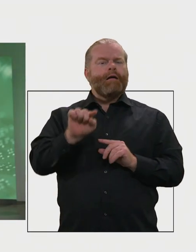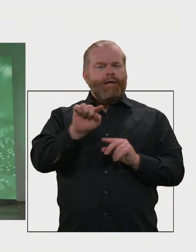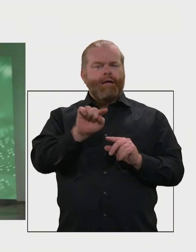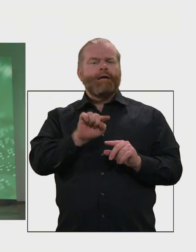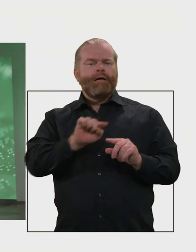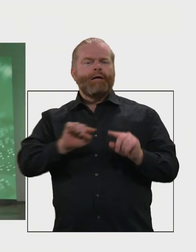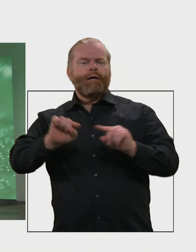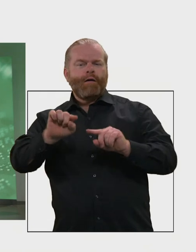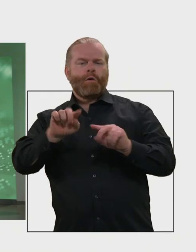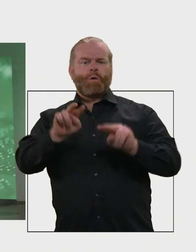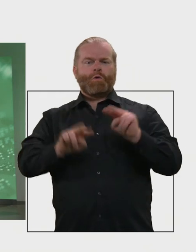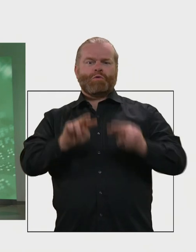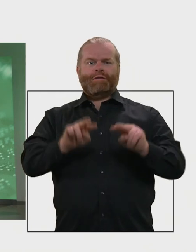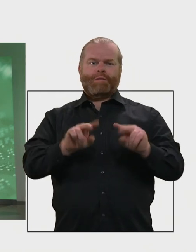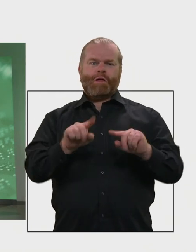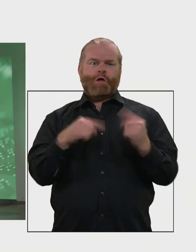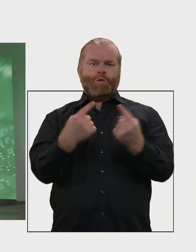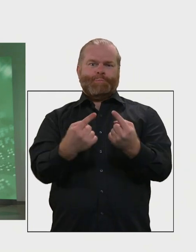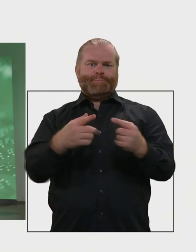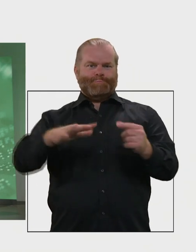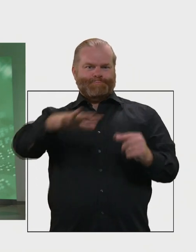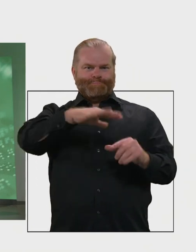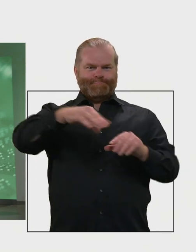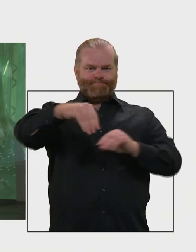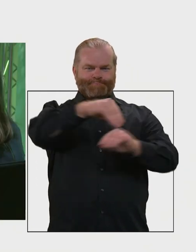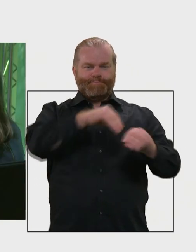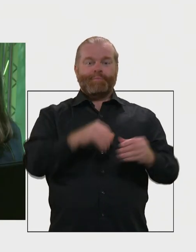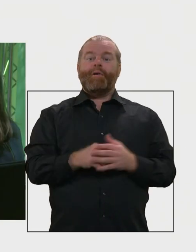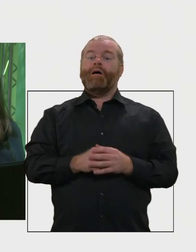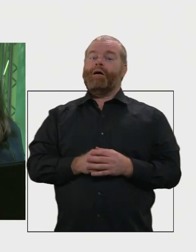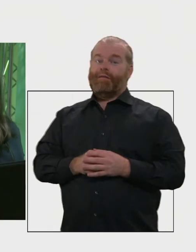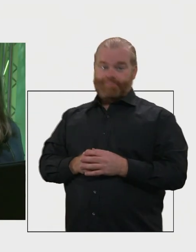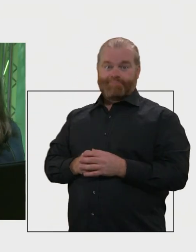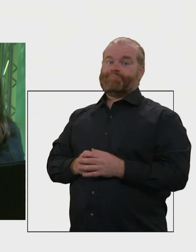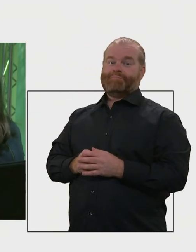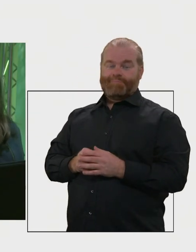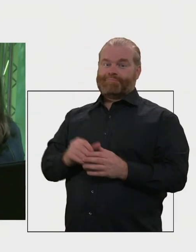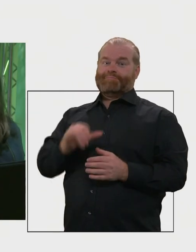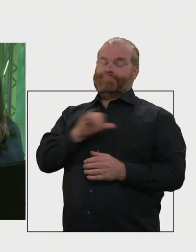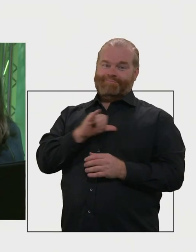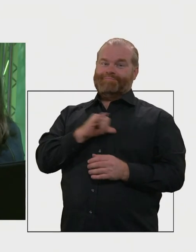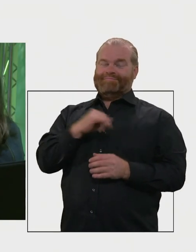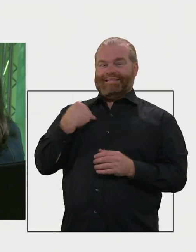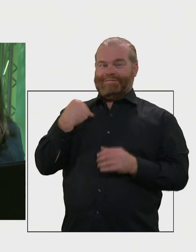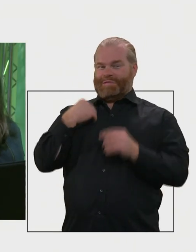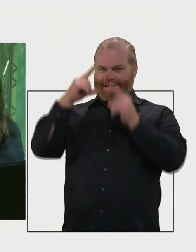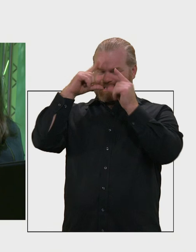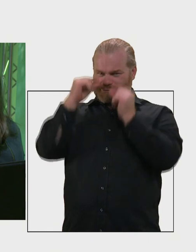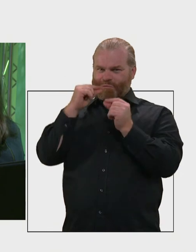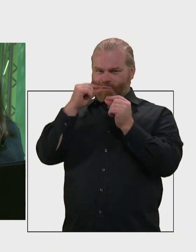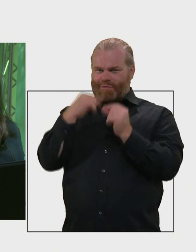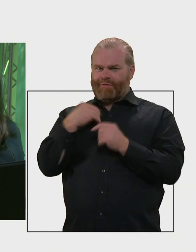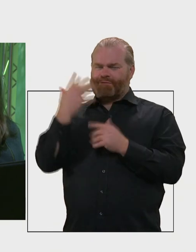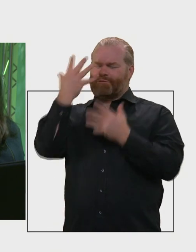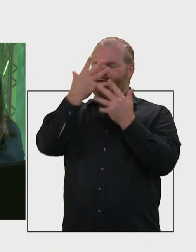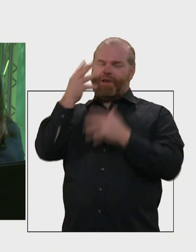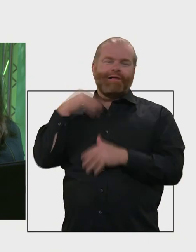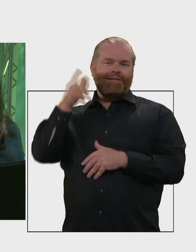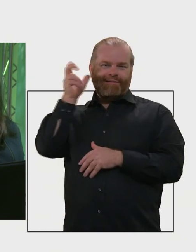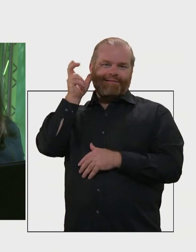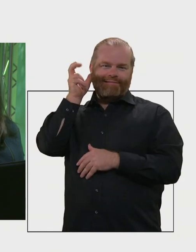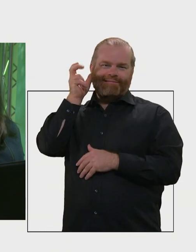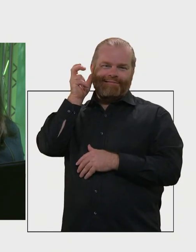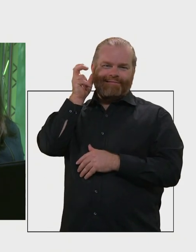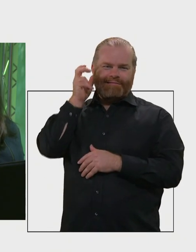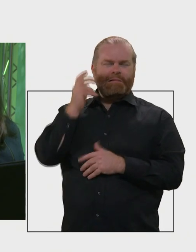Ich habe jetzt gerade mal die Augen zugemacht und einfach nur mal zugehört und mir das so ein bisschen vorgestellt mit diesen Kugelleuchten. Das funktioniert eigentlich ganz gut, finde ich. Das hoffen wir